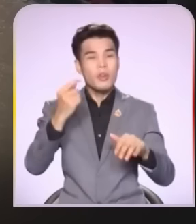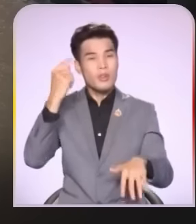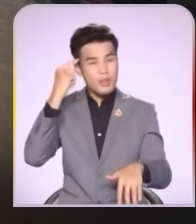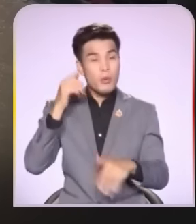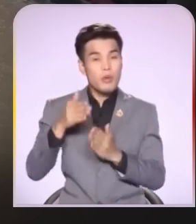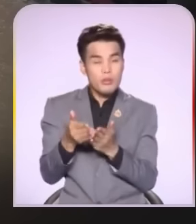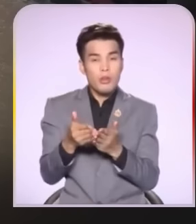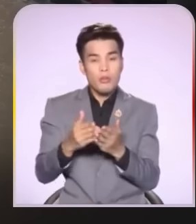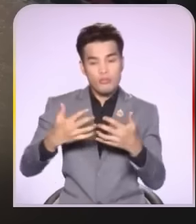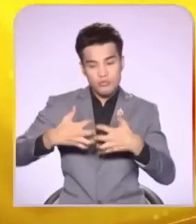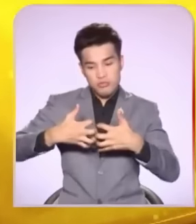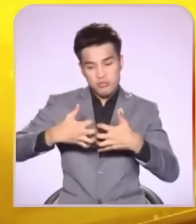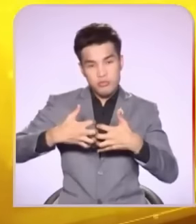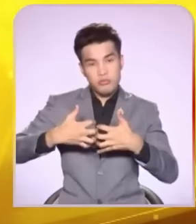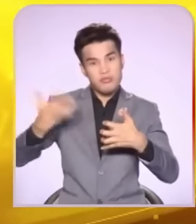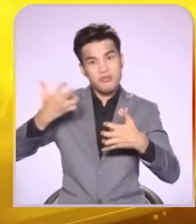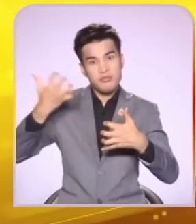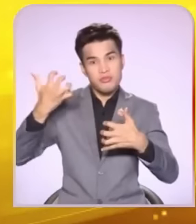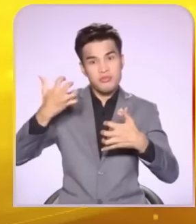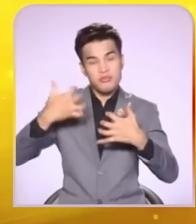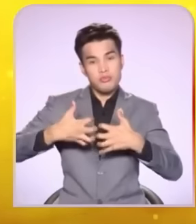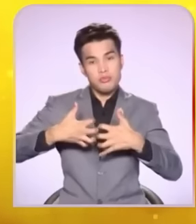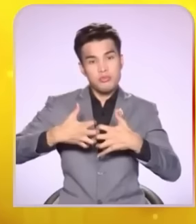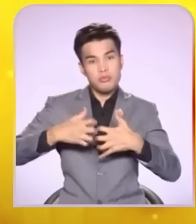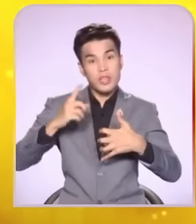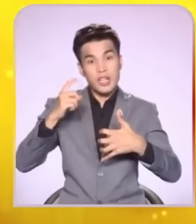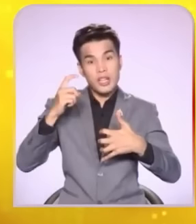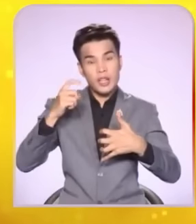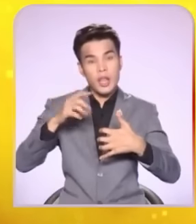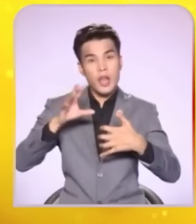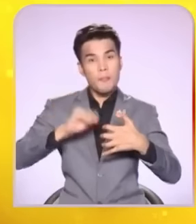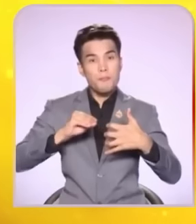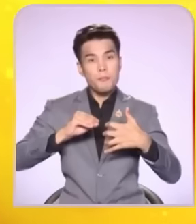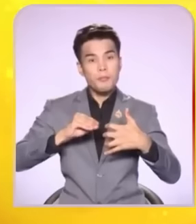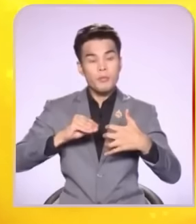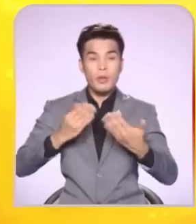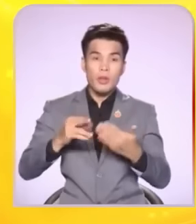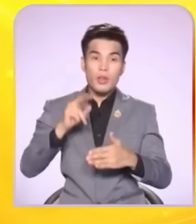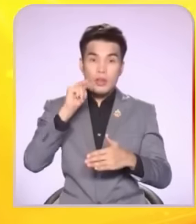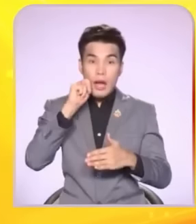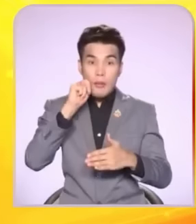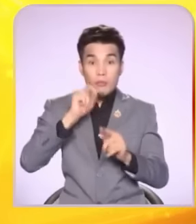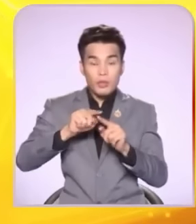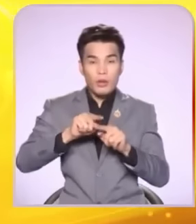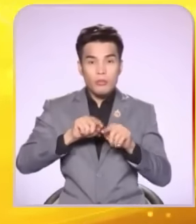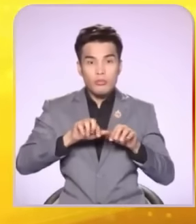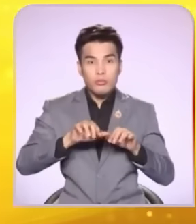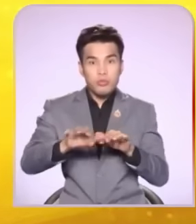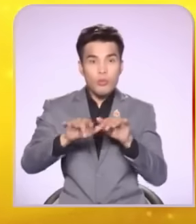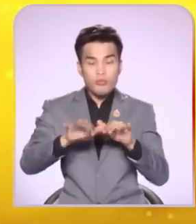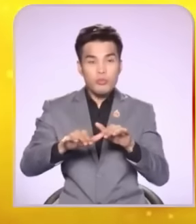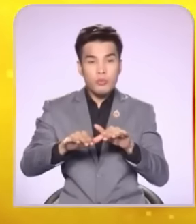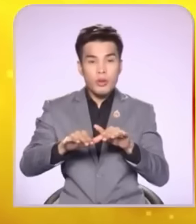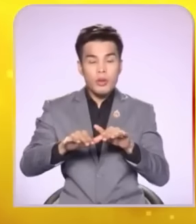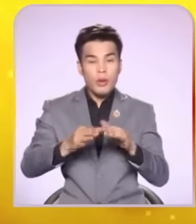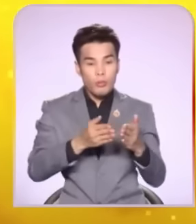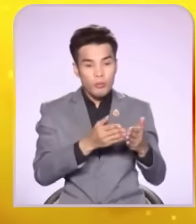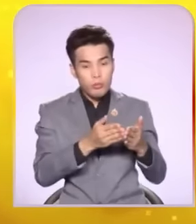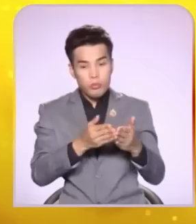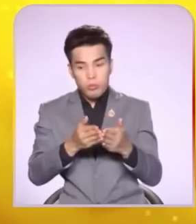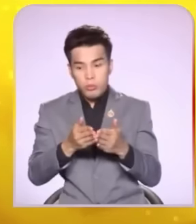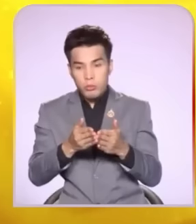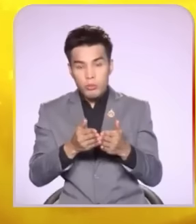ว่าเรือเนี่ยเครื่องยนต์ขัดข้องนะคะจังหวะที่เรือเนี่ยเครื่องยนต์ดับอาจจะมีน้ำกระแสน้ำไหลเชี่ยวไปชนไปกระแทก